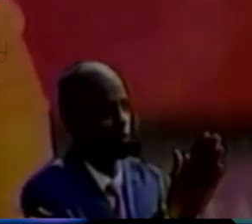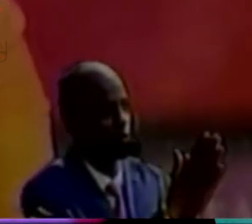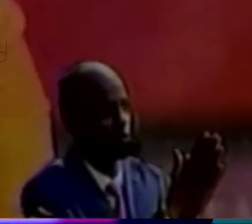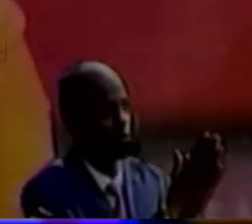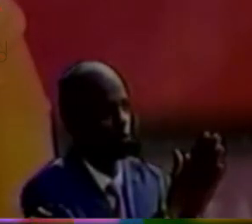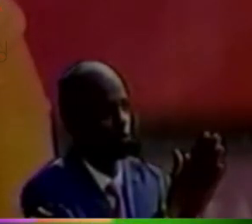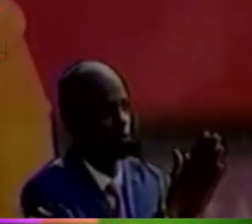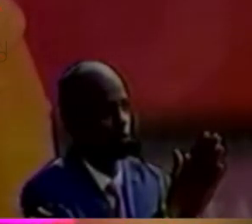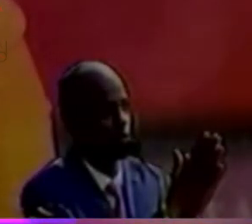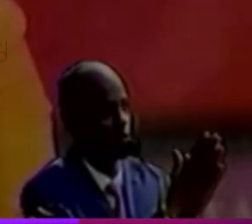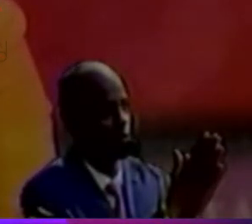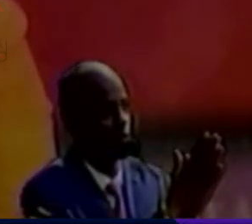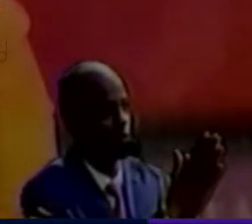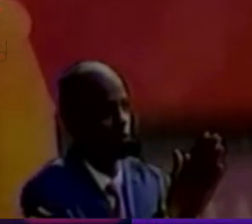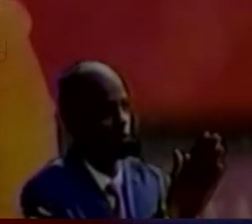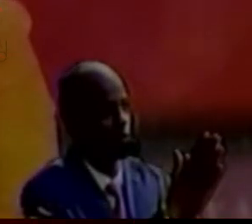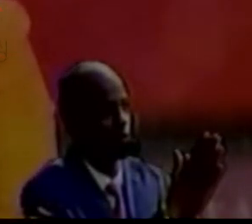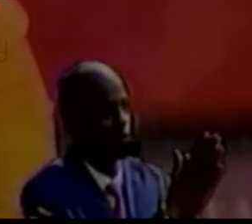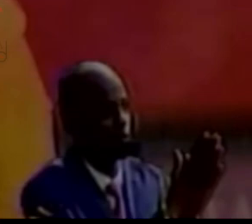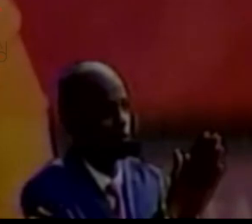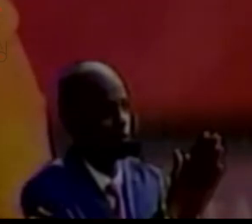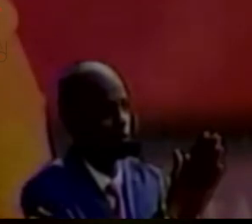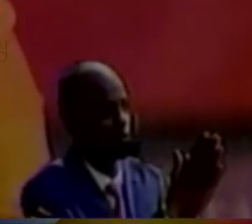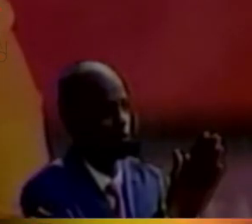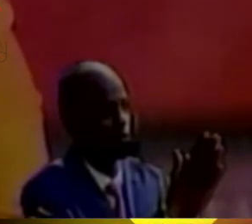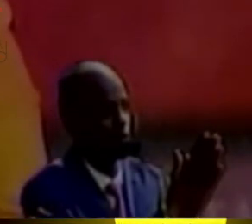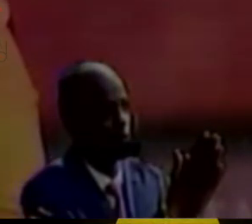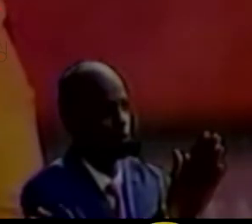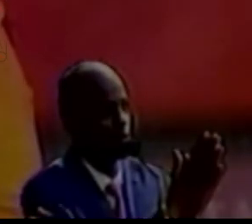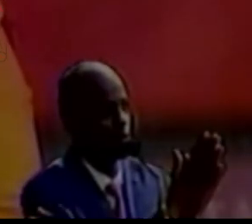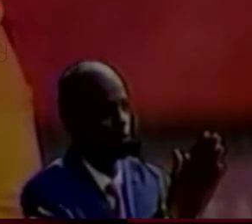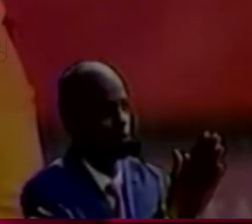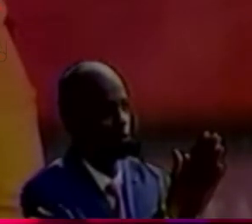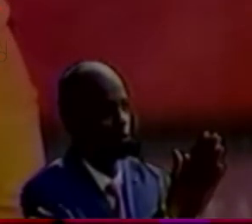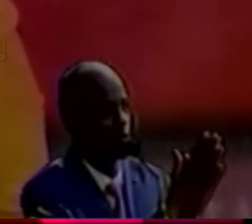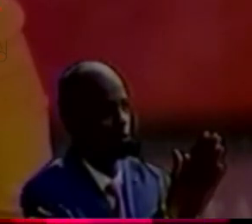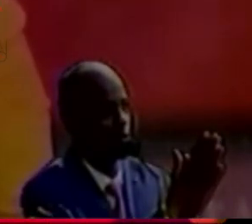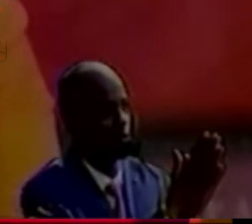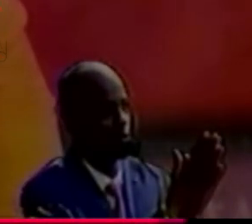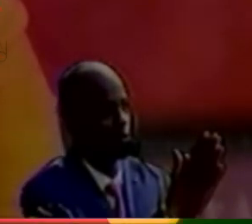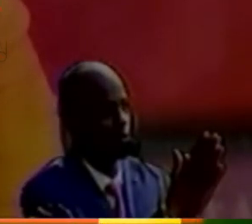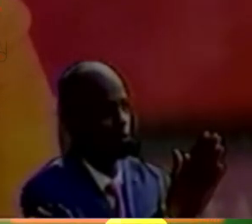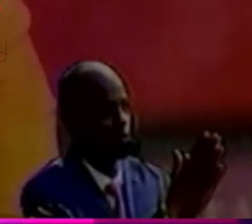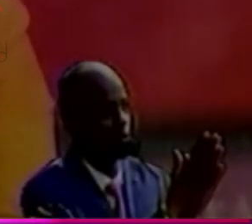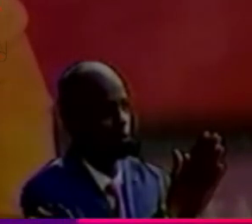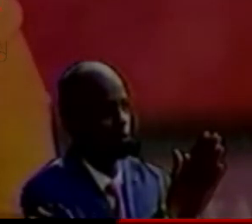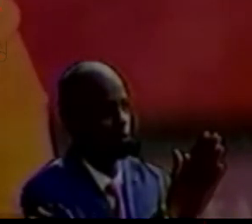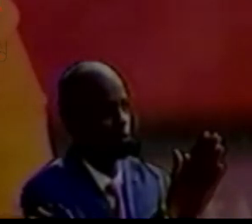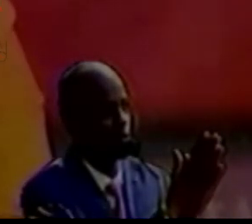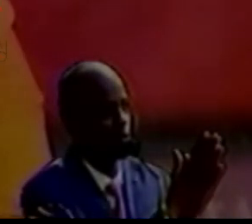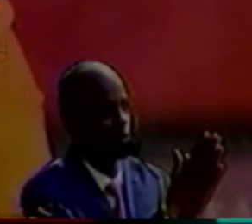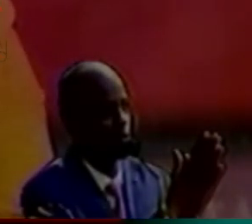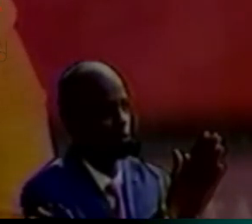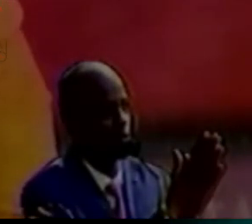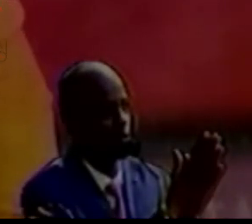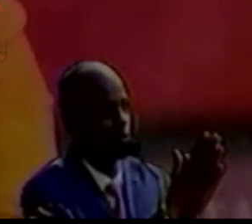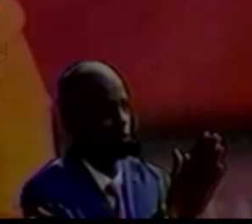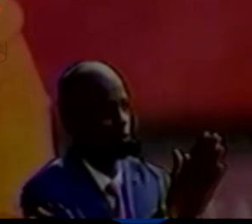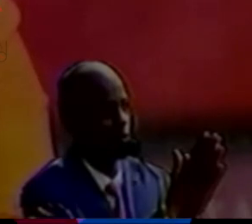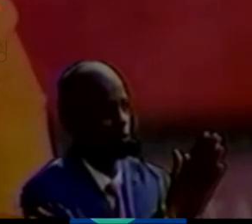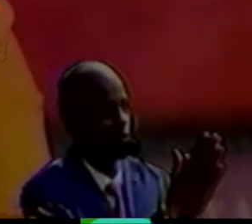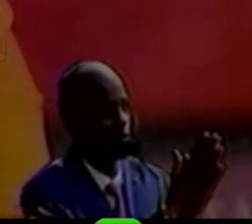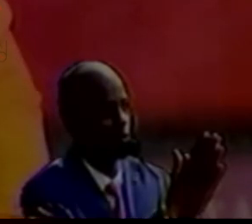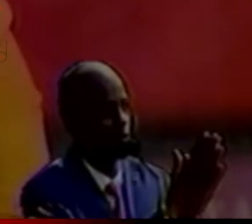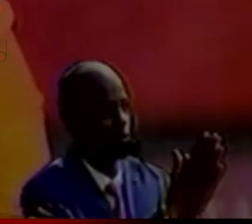équipe communication remettre nous pendant n'a rentré là. M'a fini pour me dire MAF